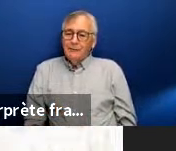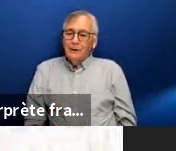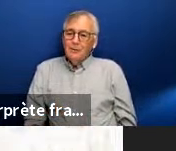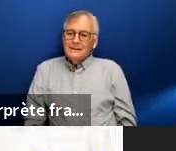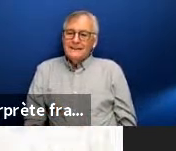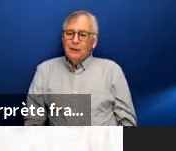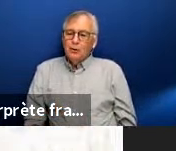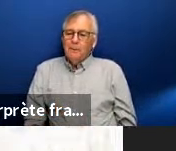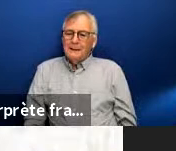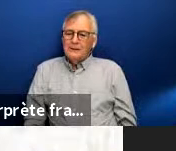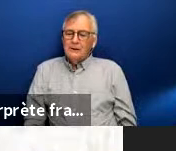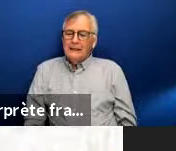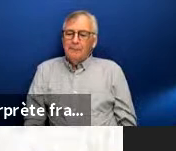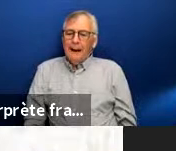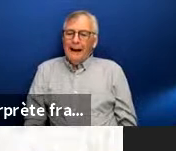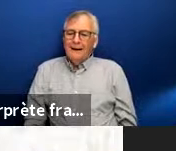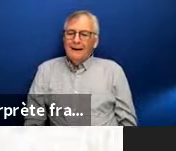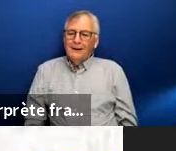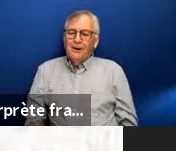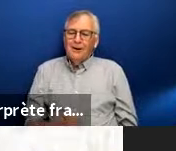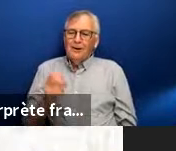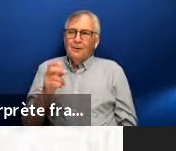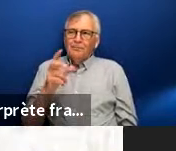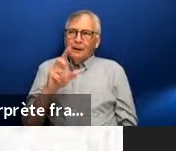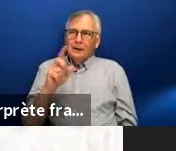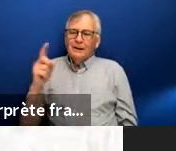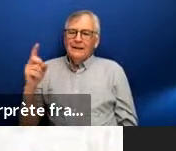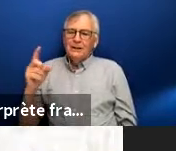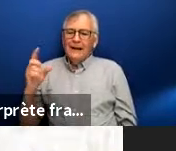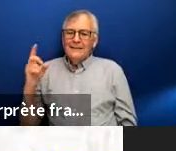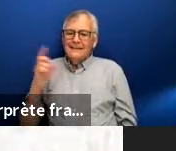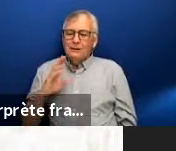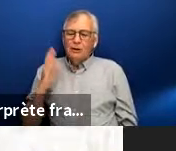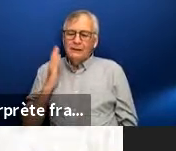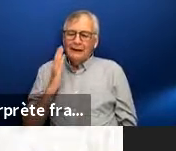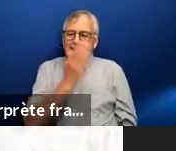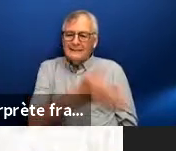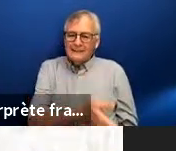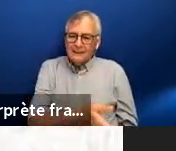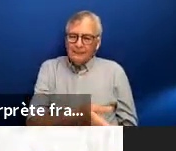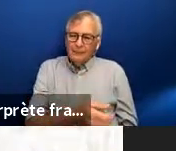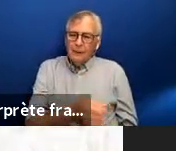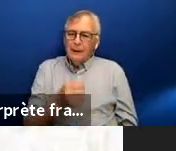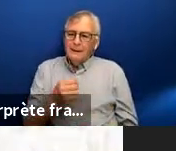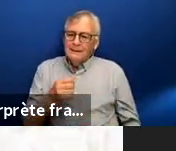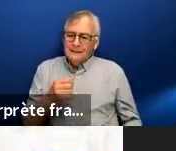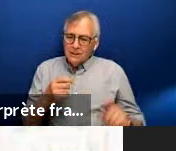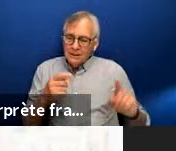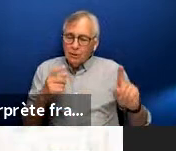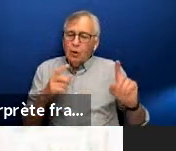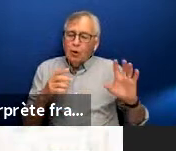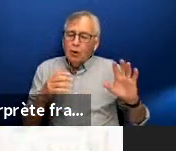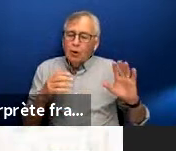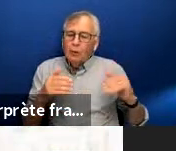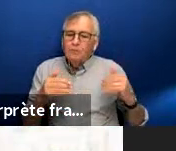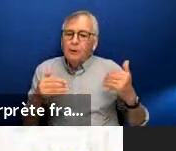Mais des fois aussi, s'il y a deux personnes qui parlent, les gens hésitent de traverser. Bien, il